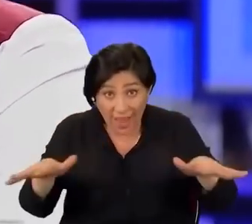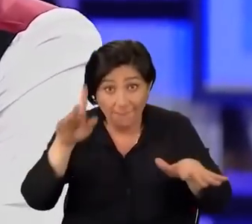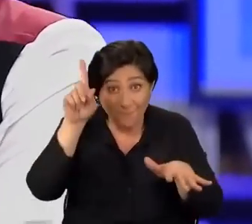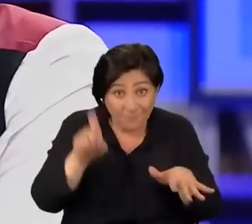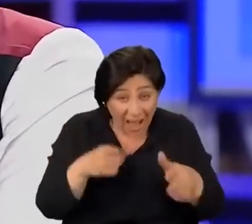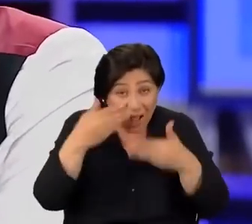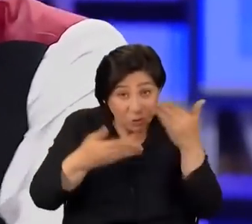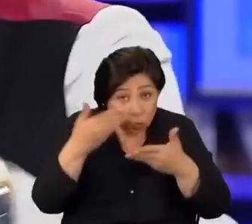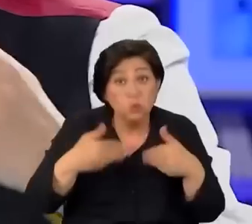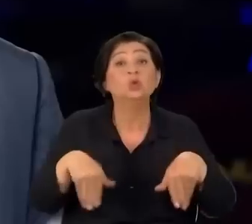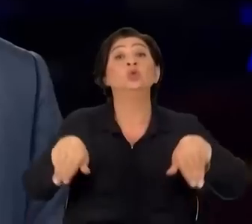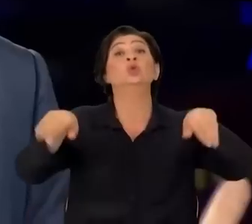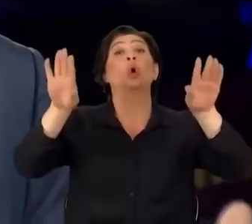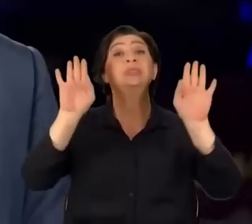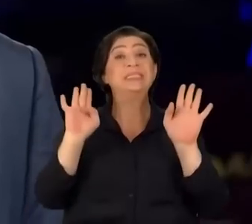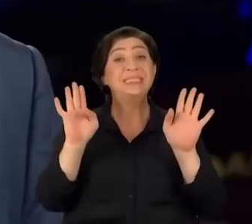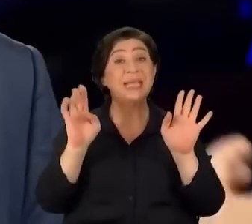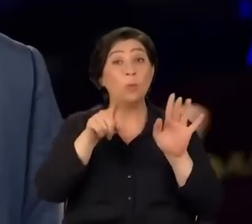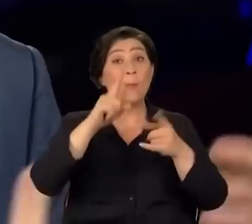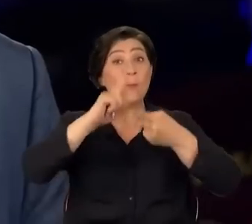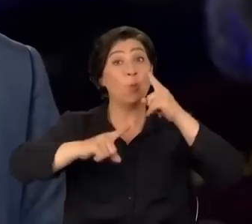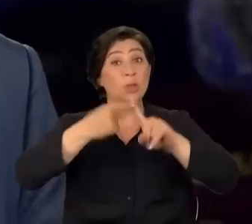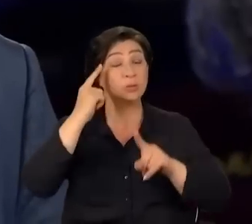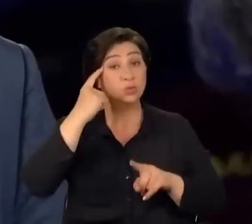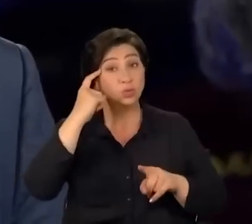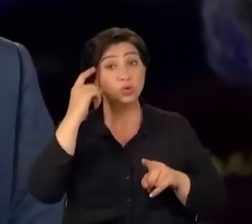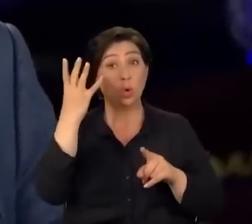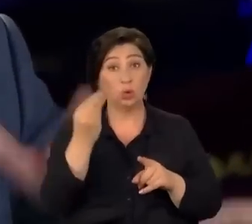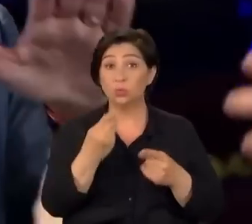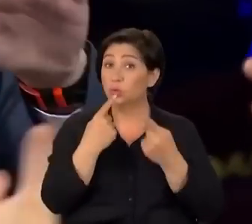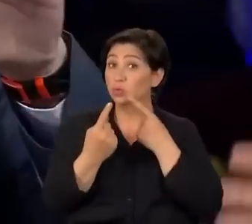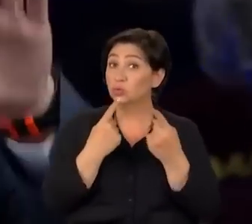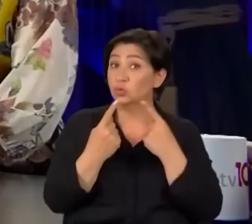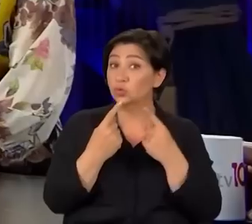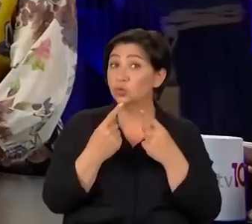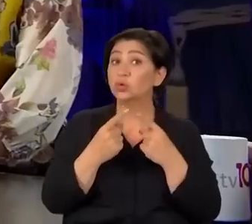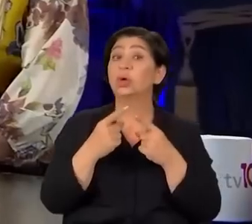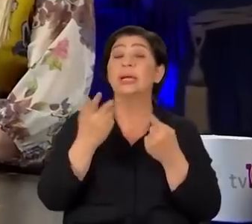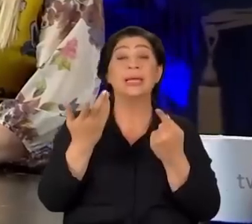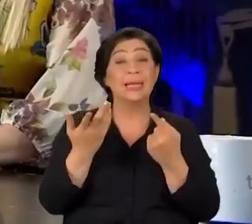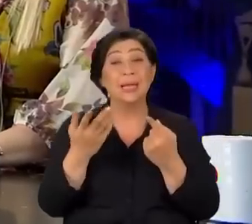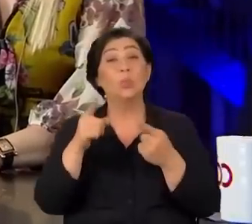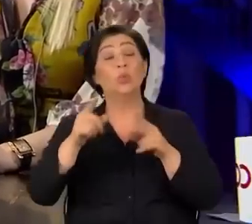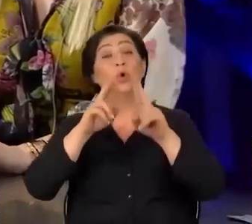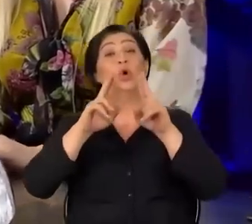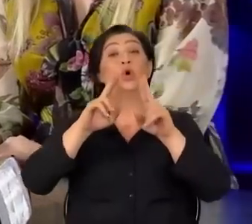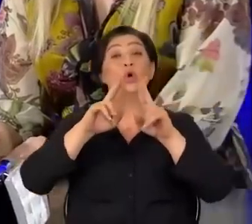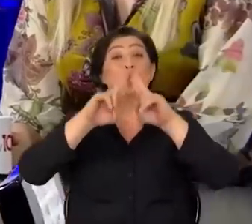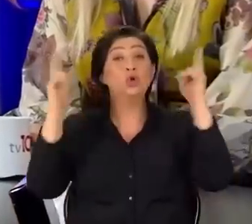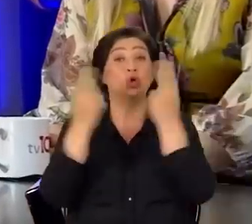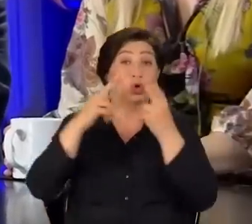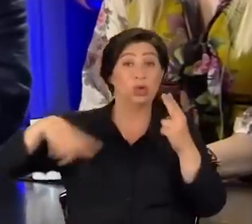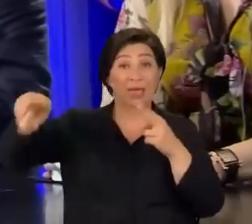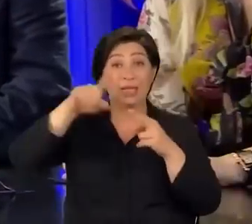bahsediyoruz? Yoksa bunun bir siyasi düşünce olmasından bahsediyor, siyasi yöntem evet, olmasından bahsediyor. Evet, çünkü bu uluslararası